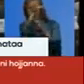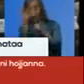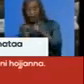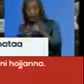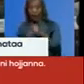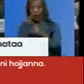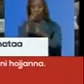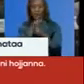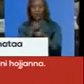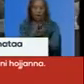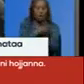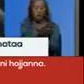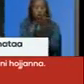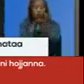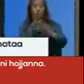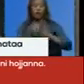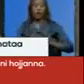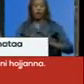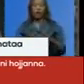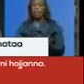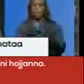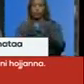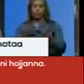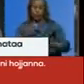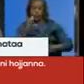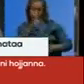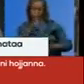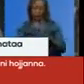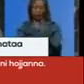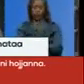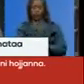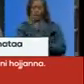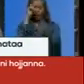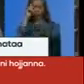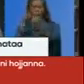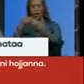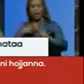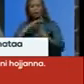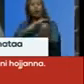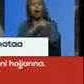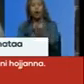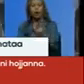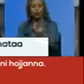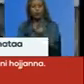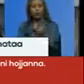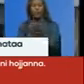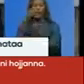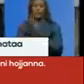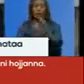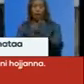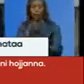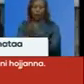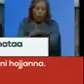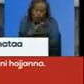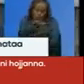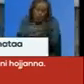ያለንበት ጊዜ የአፍሪካ ቀንድ በቀውስ ውስጥ ያለበት፣ ብዙ የየራሳቸው ፍላጎትና ዓላማ ያላቸው ኃይሎች የሚራኮቱበት፣